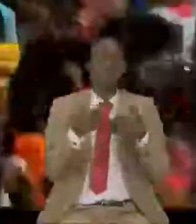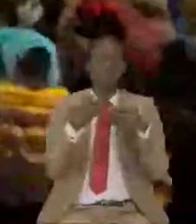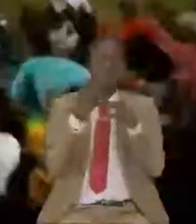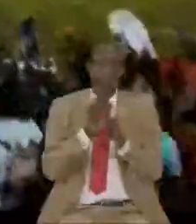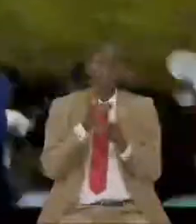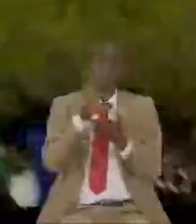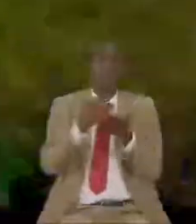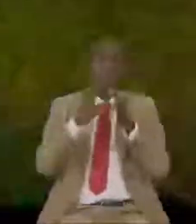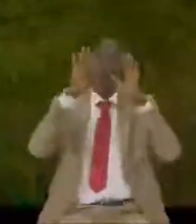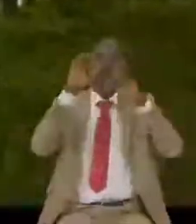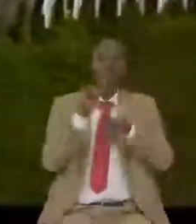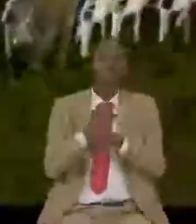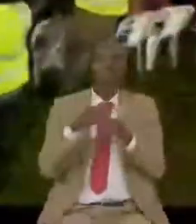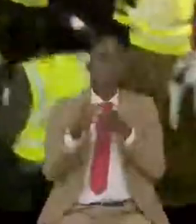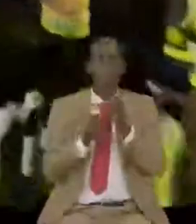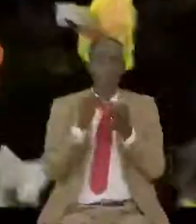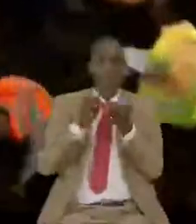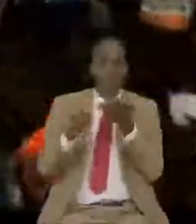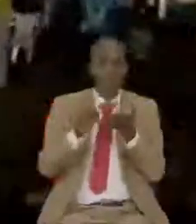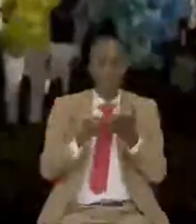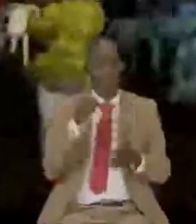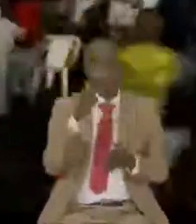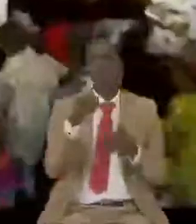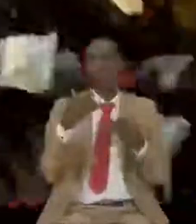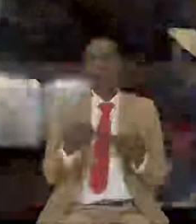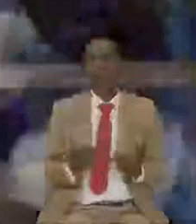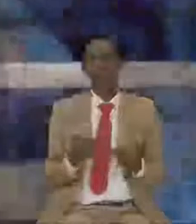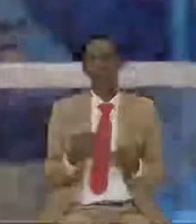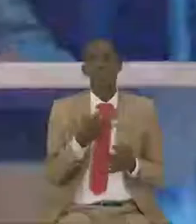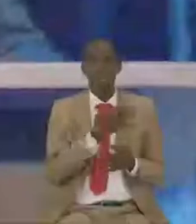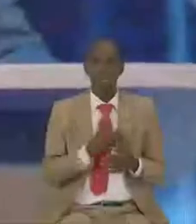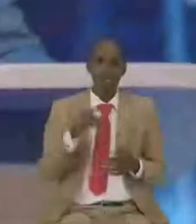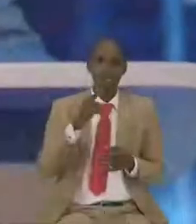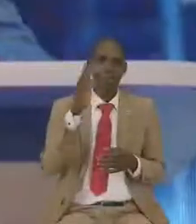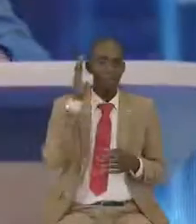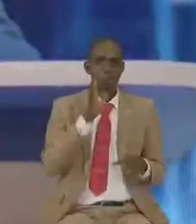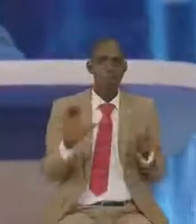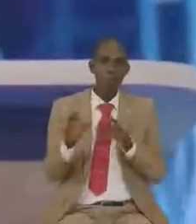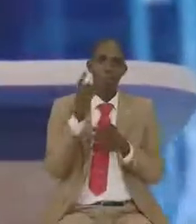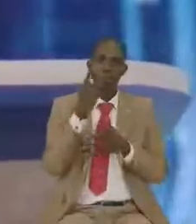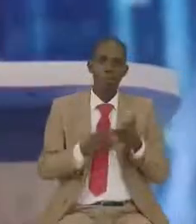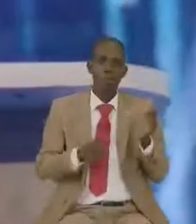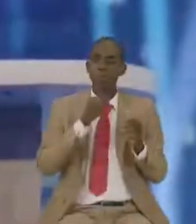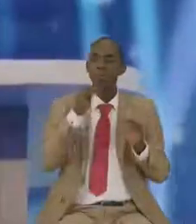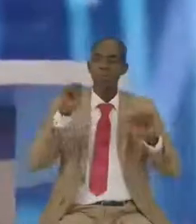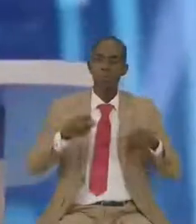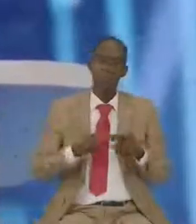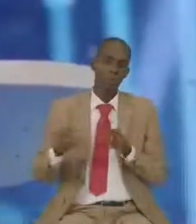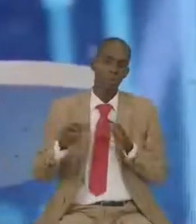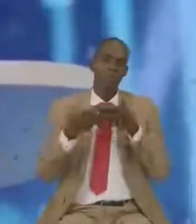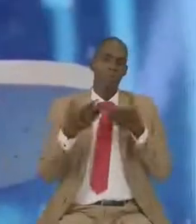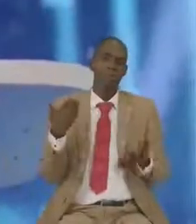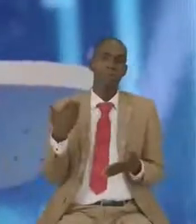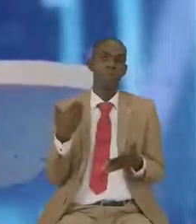Amen. Et vous avez reçu votre miracle. Examinez-vous maintenant et vous allez faire ce